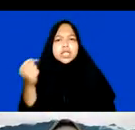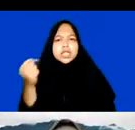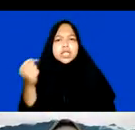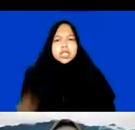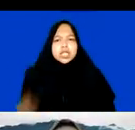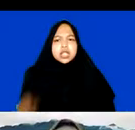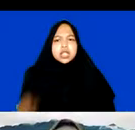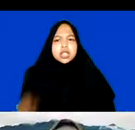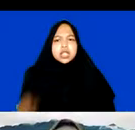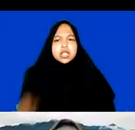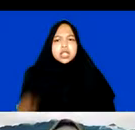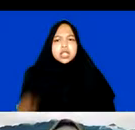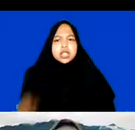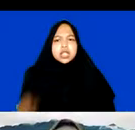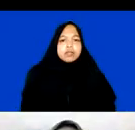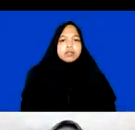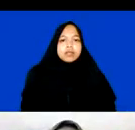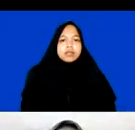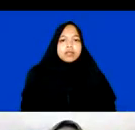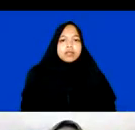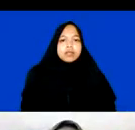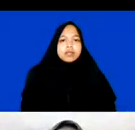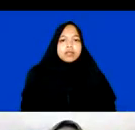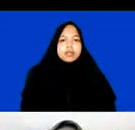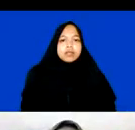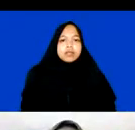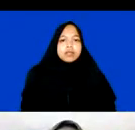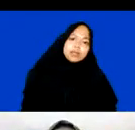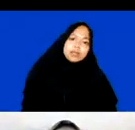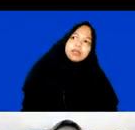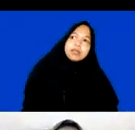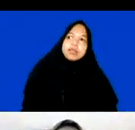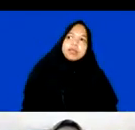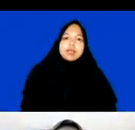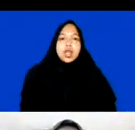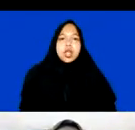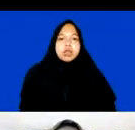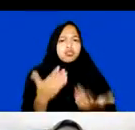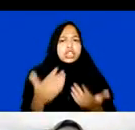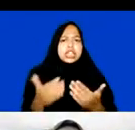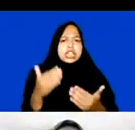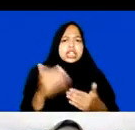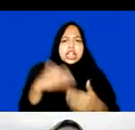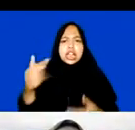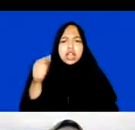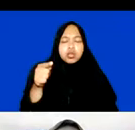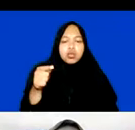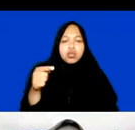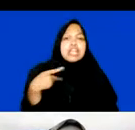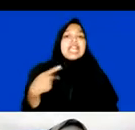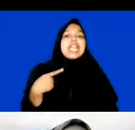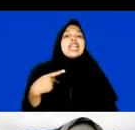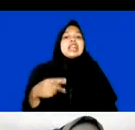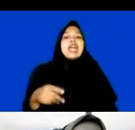Yang lebih terlihat gitu, natural gitu kan. Ya mungkin abis itu kita eksplor lagi nanti dari pyrography ini dengan di